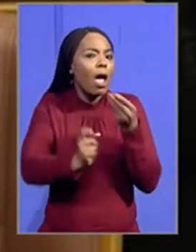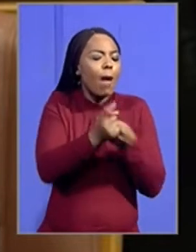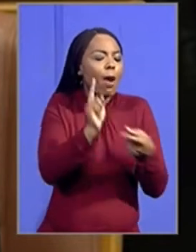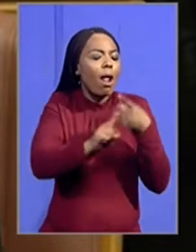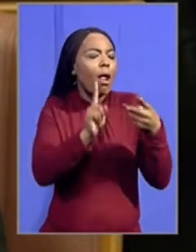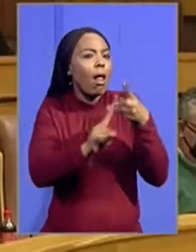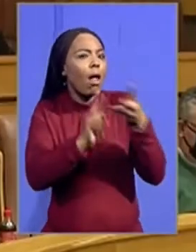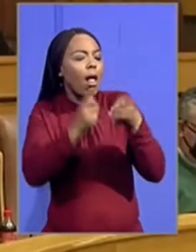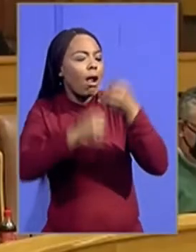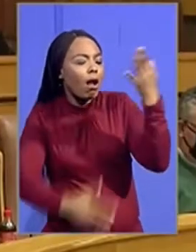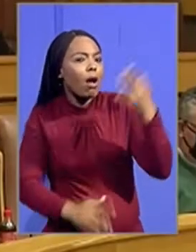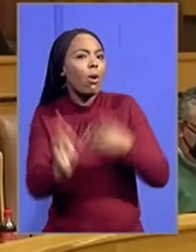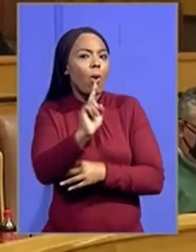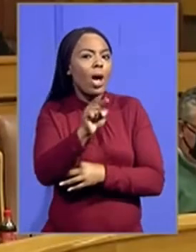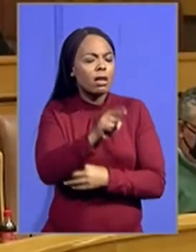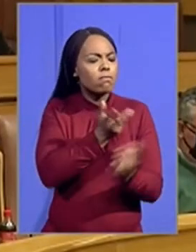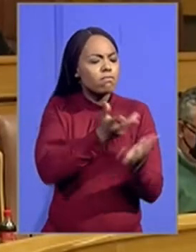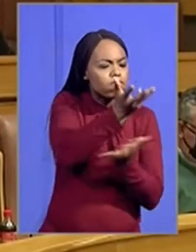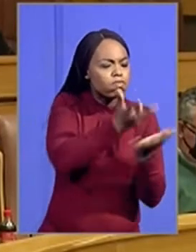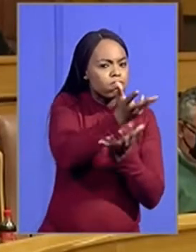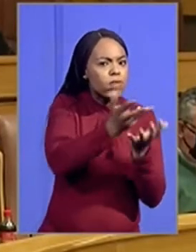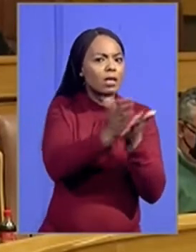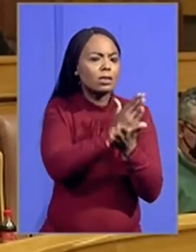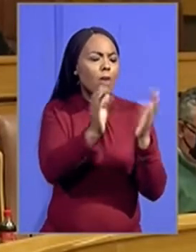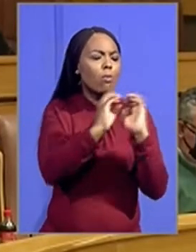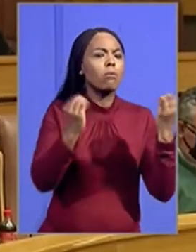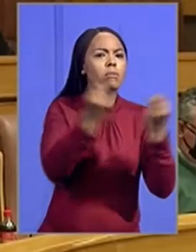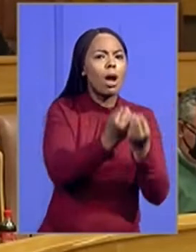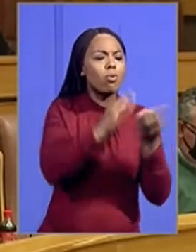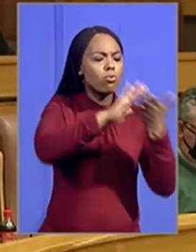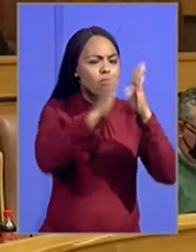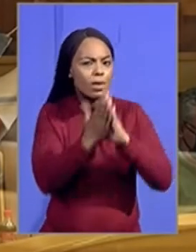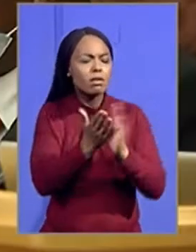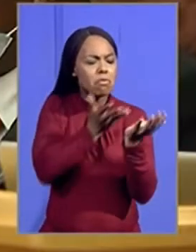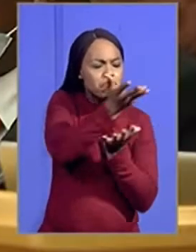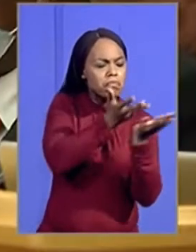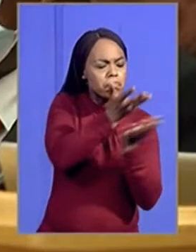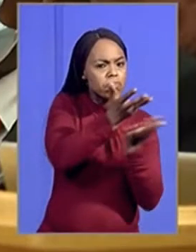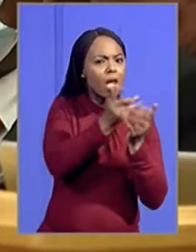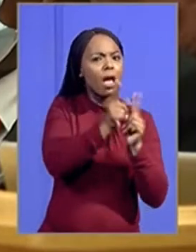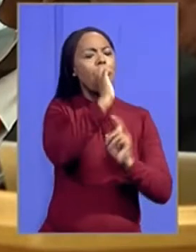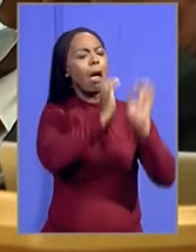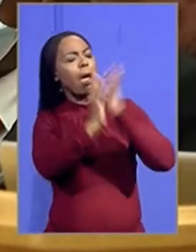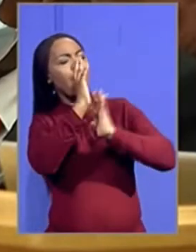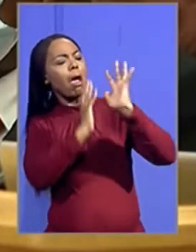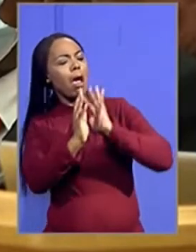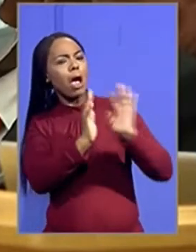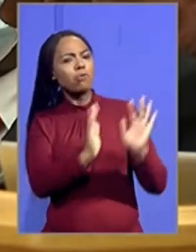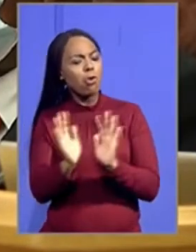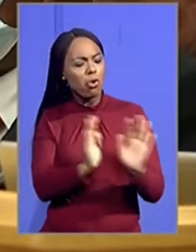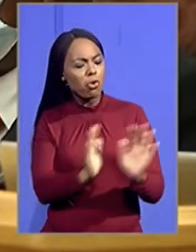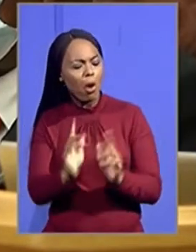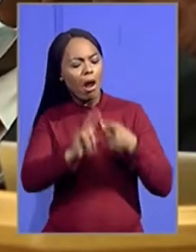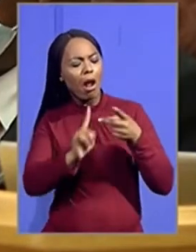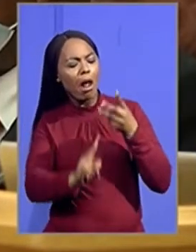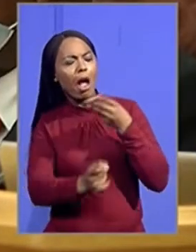o kopane le megato e sa kgotsofalang a buisana le bona ba mo tlhalosetsa gore ke eng ntho